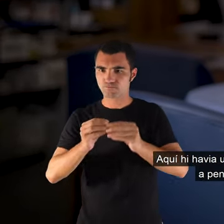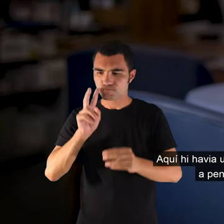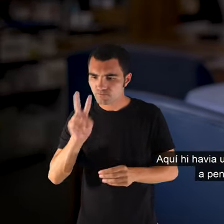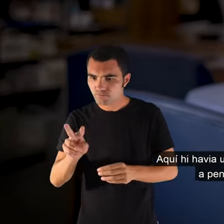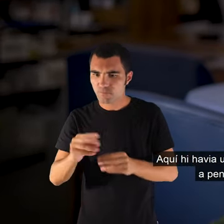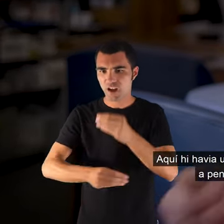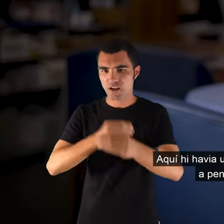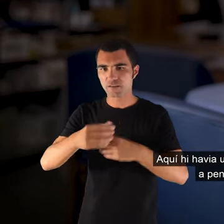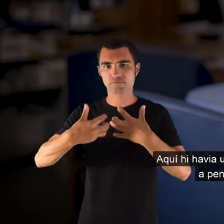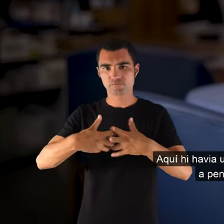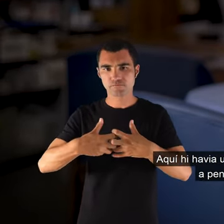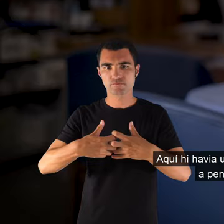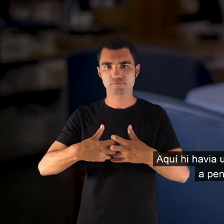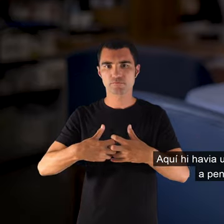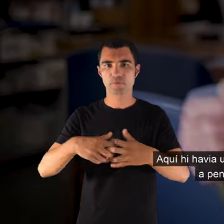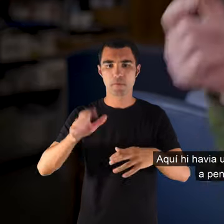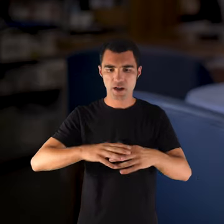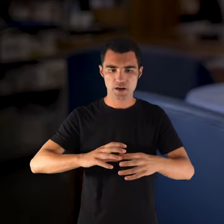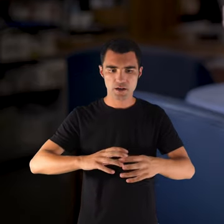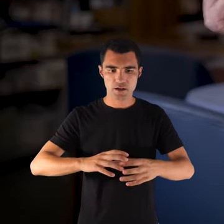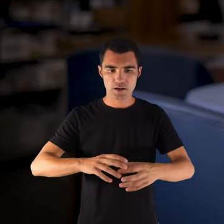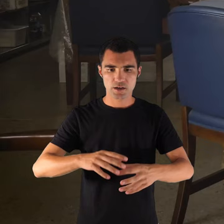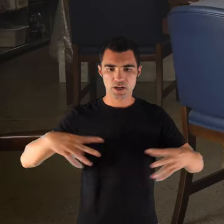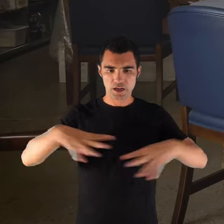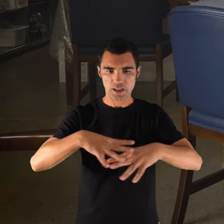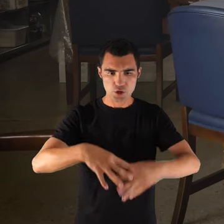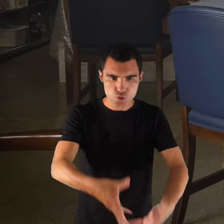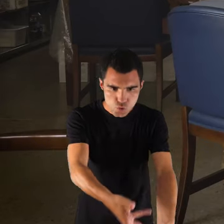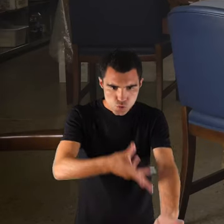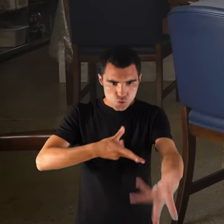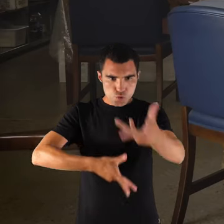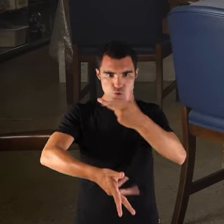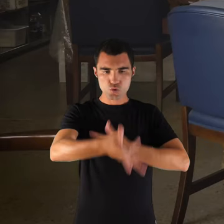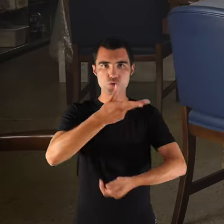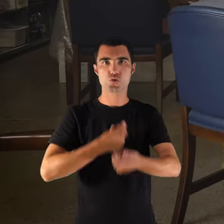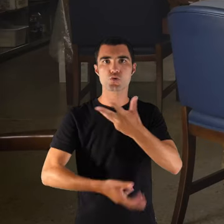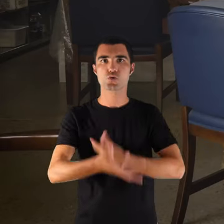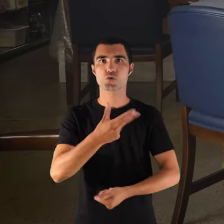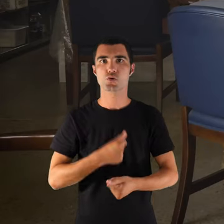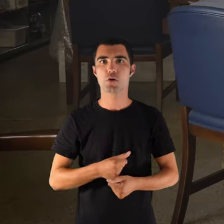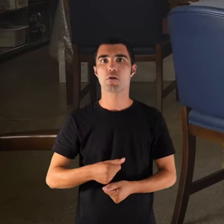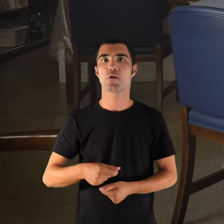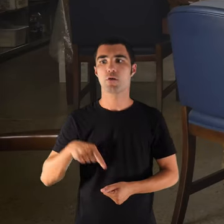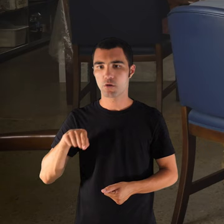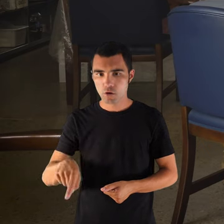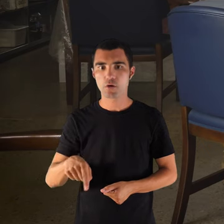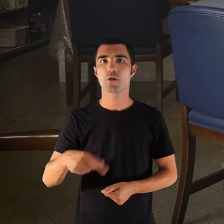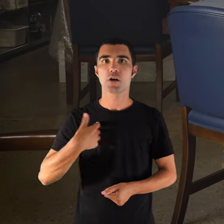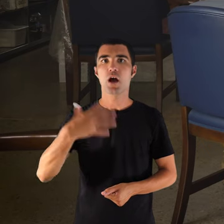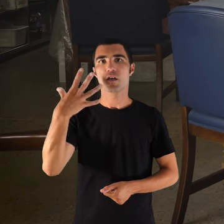maquinilla per pujar les xarxes, perquè així mateix per la llagosta ja han d'anar 50 o 60